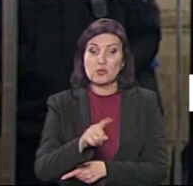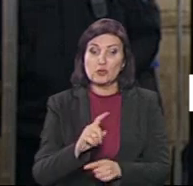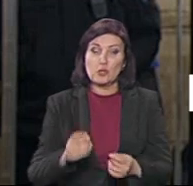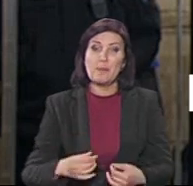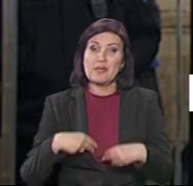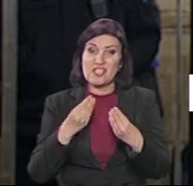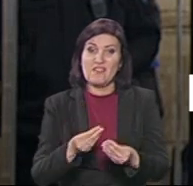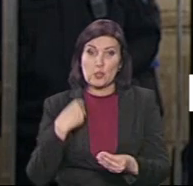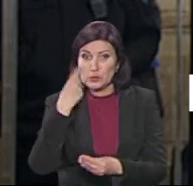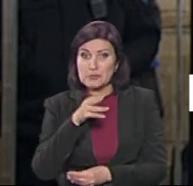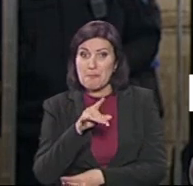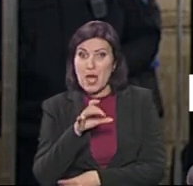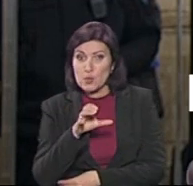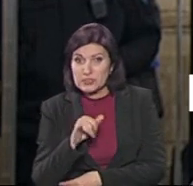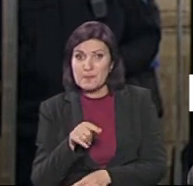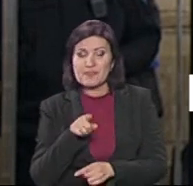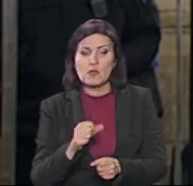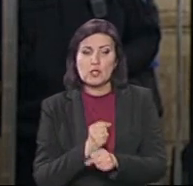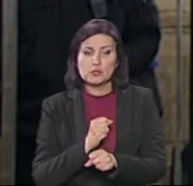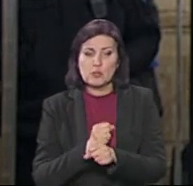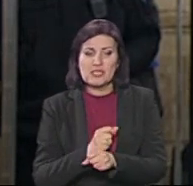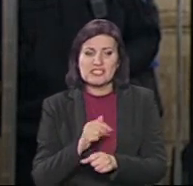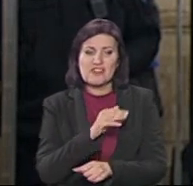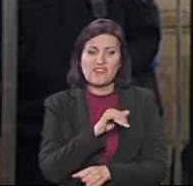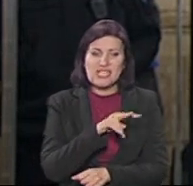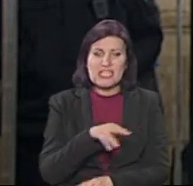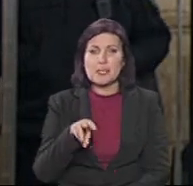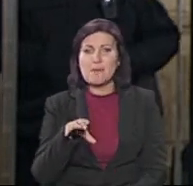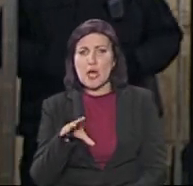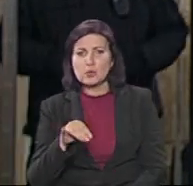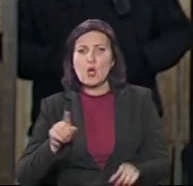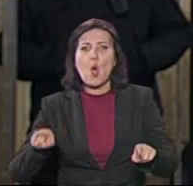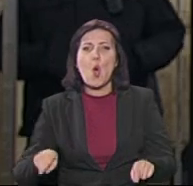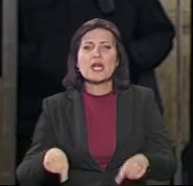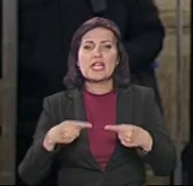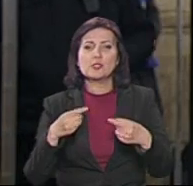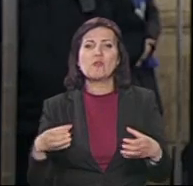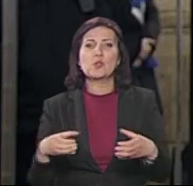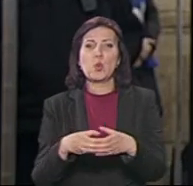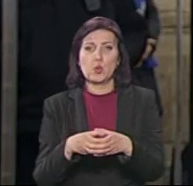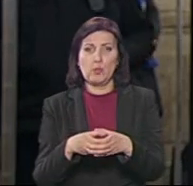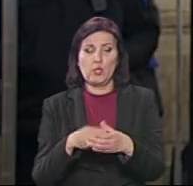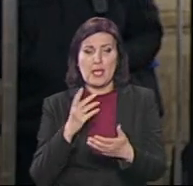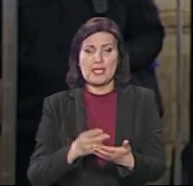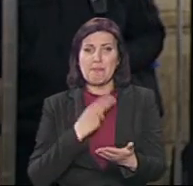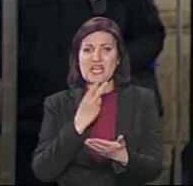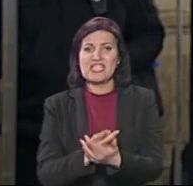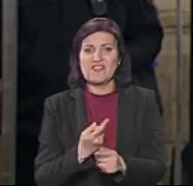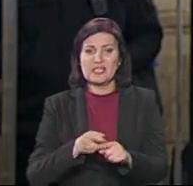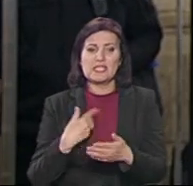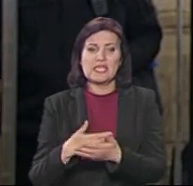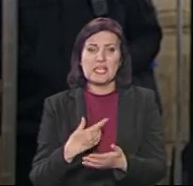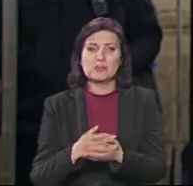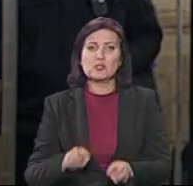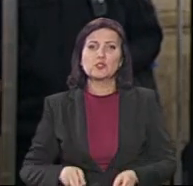пред'явити щось особисто Марусі, вони зробили з Федини і Марусі організовану групу. І пред'явили це, начебто,